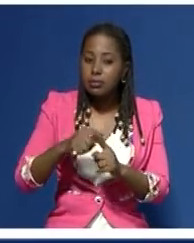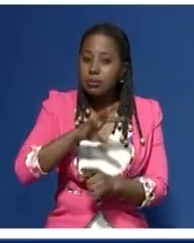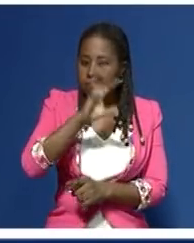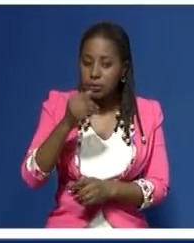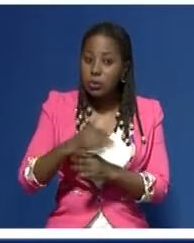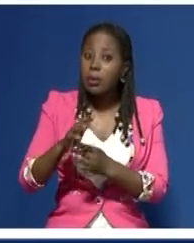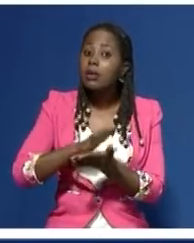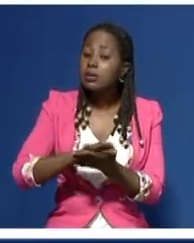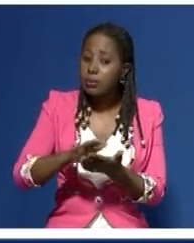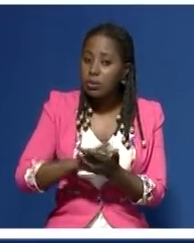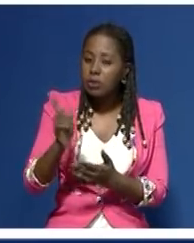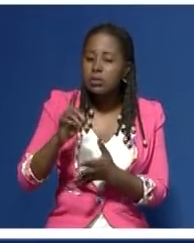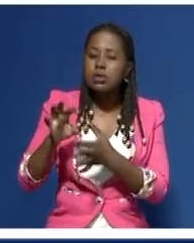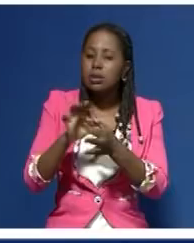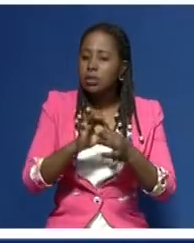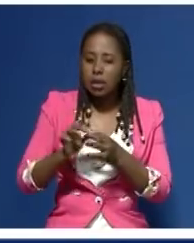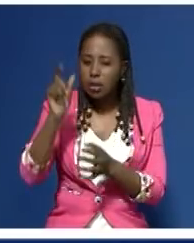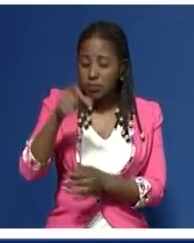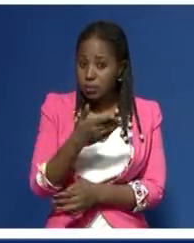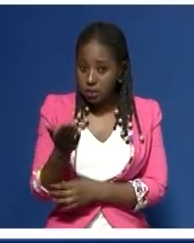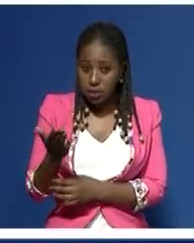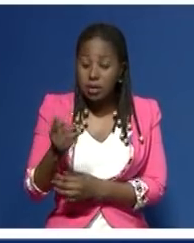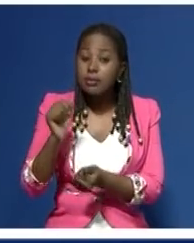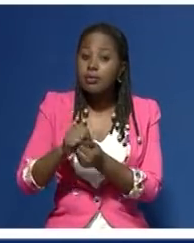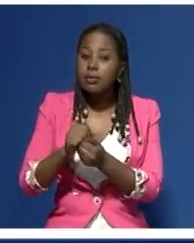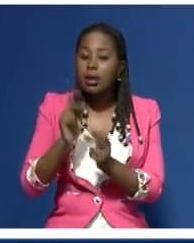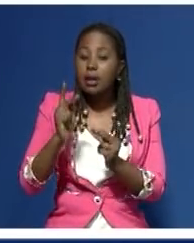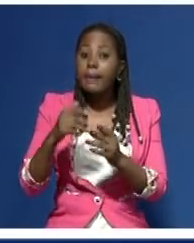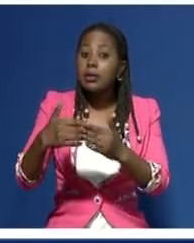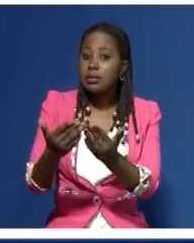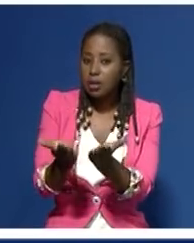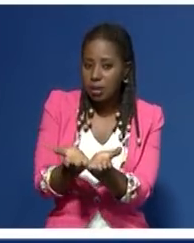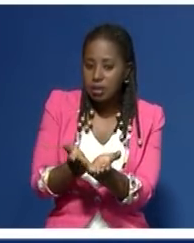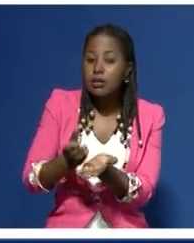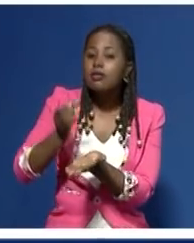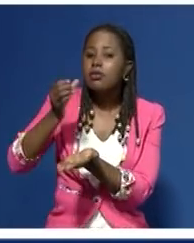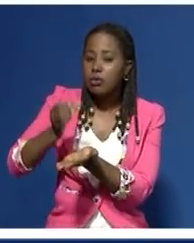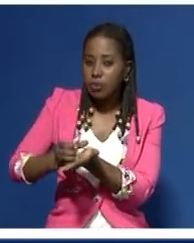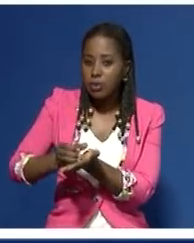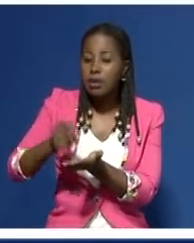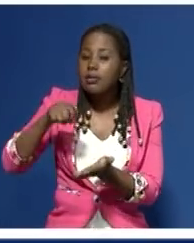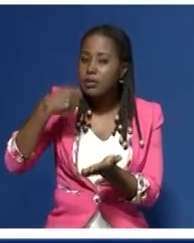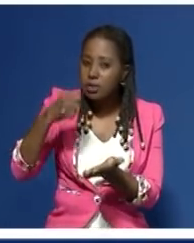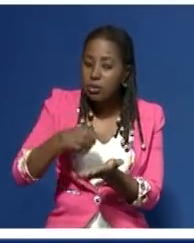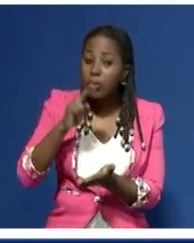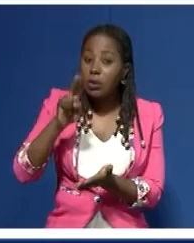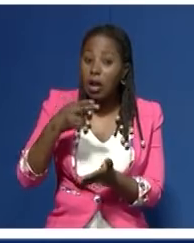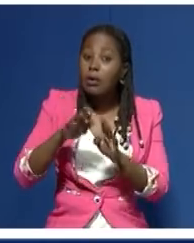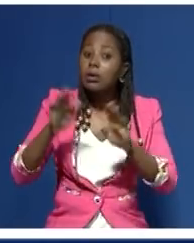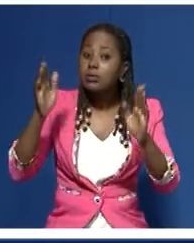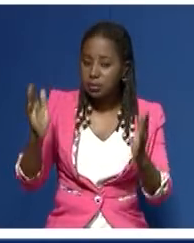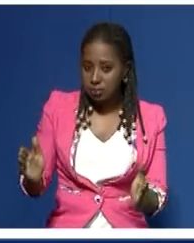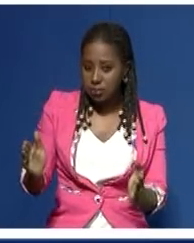kutumia sabuni. Usishirikiane na watu wengine vifaa kama sahani, vikombe, vijiko, hata